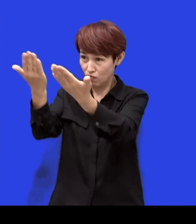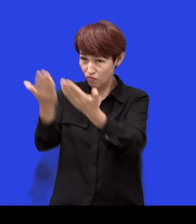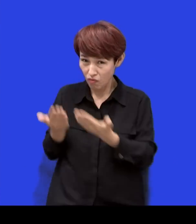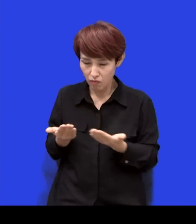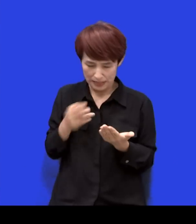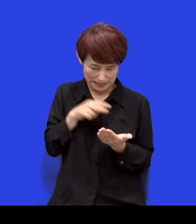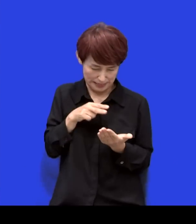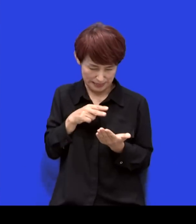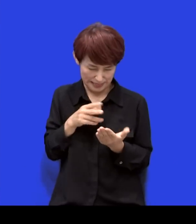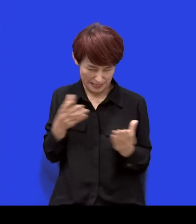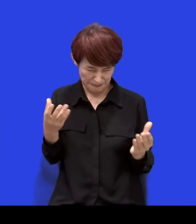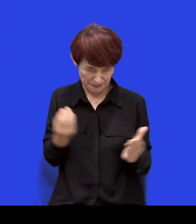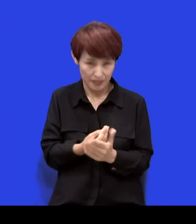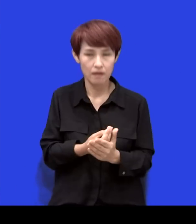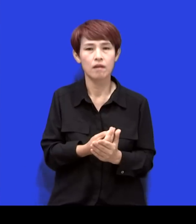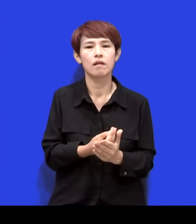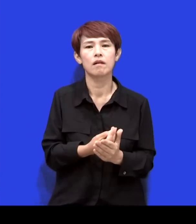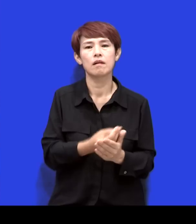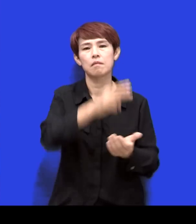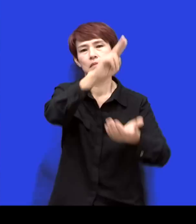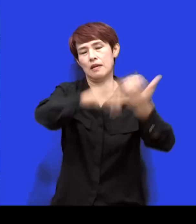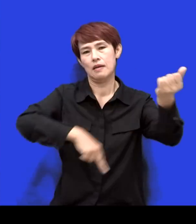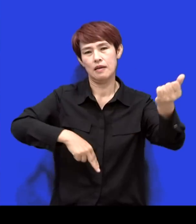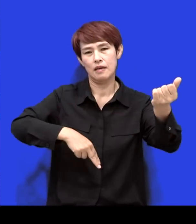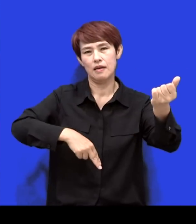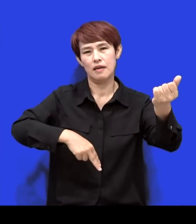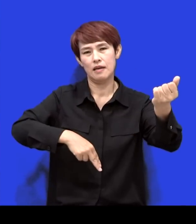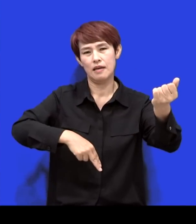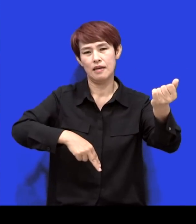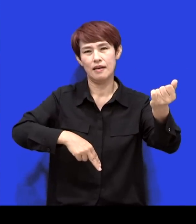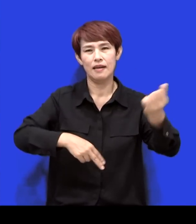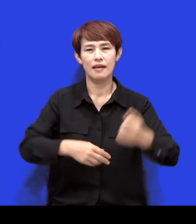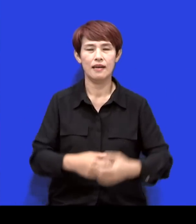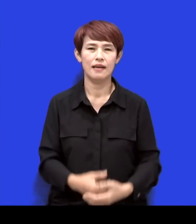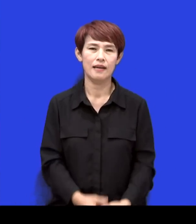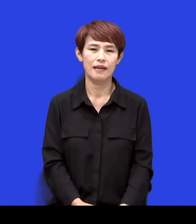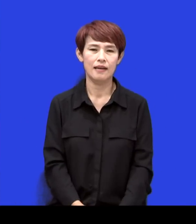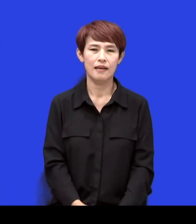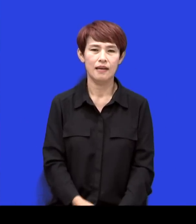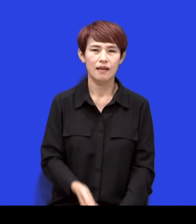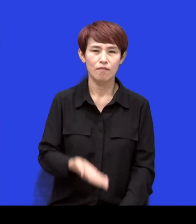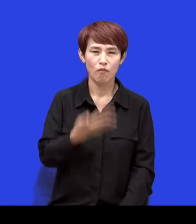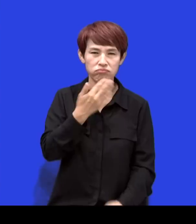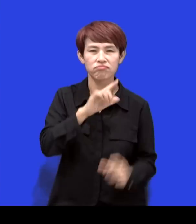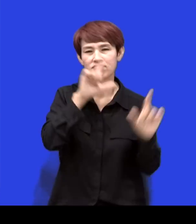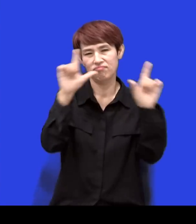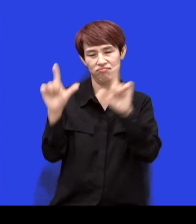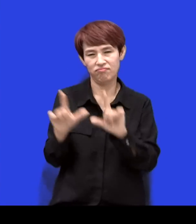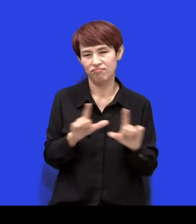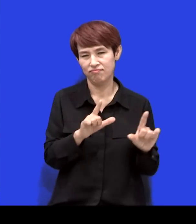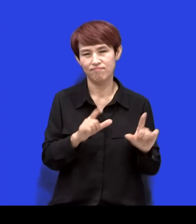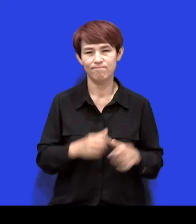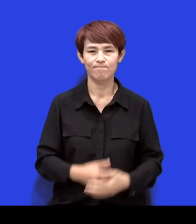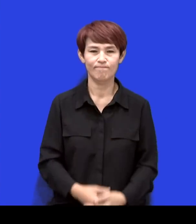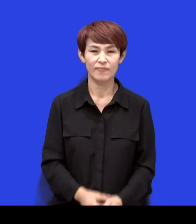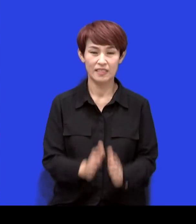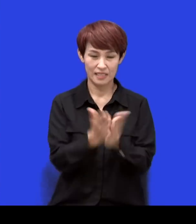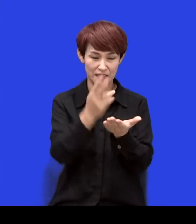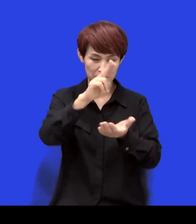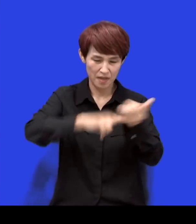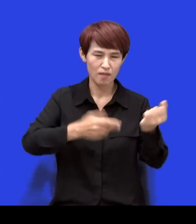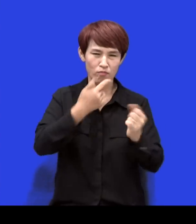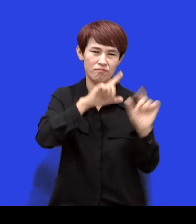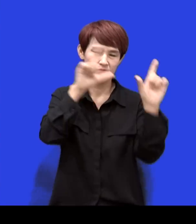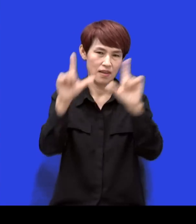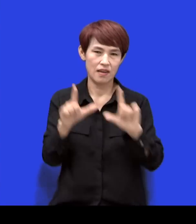반나절 만에 읽어요. 예. 빨리 헌책으로 만들어서 팔게. 그래서 이제 이 밥도 사 먹고 그러고 이제 뭐 대필 작가도